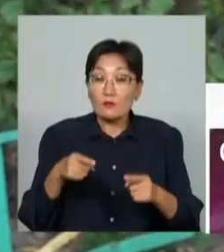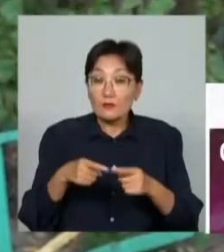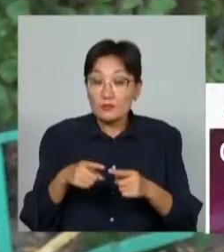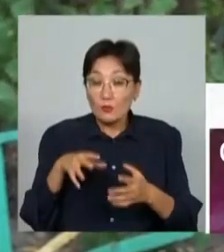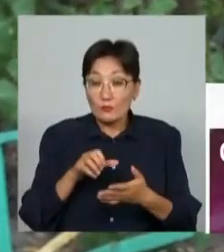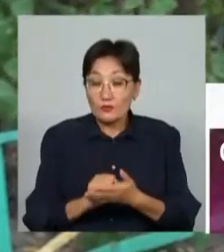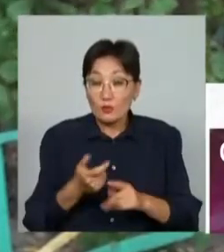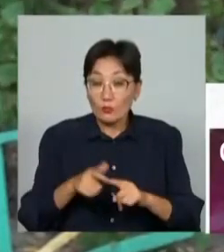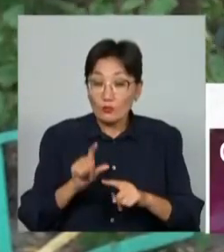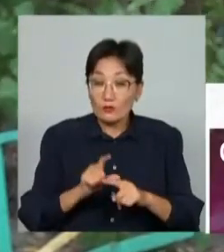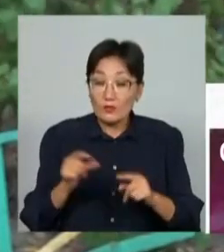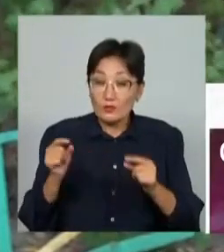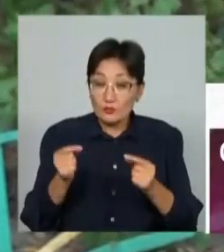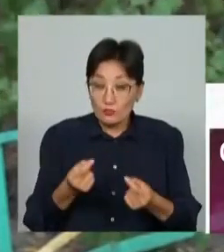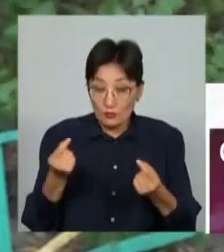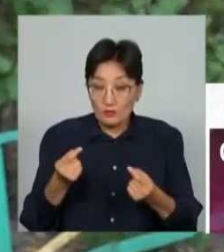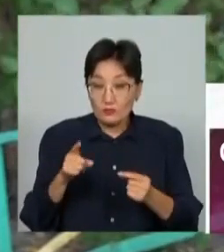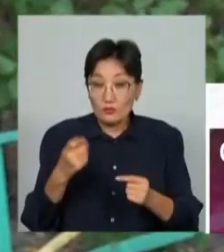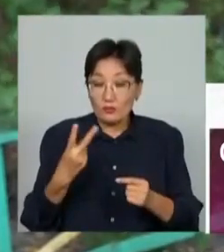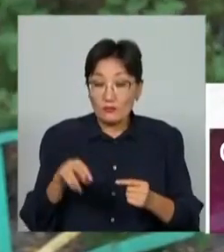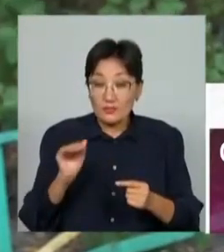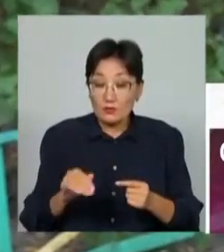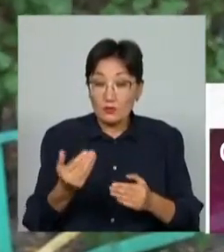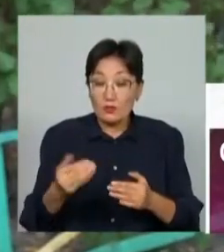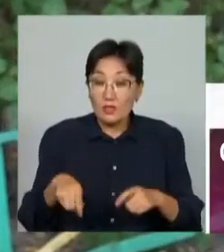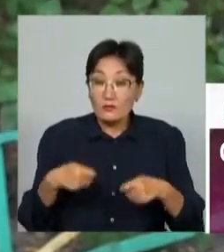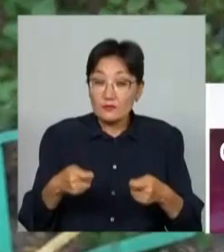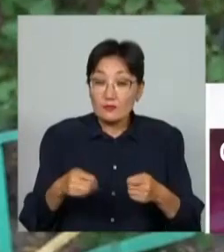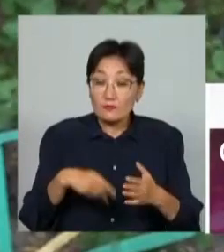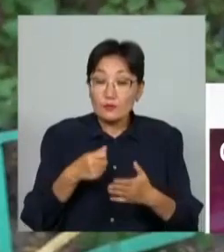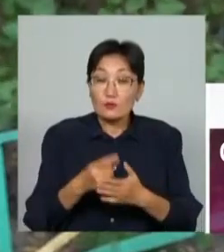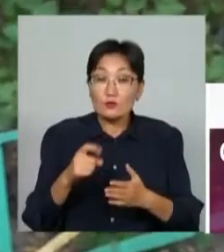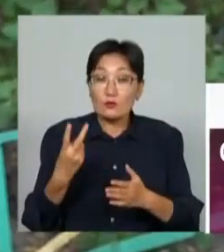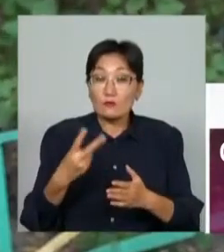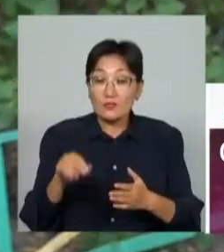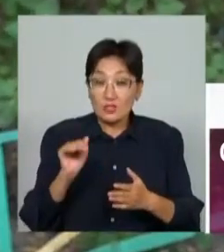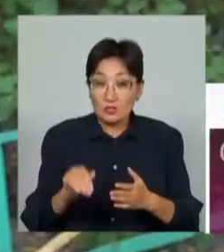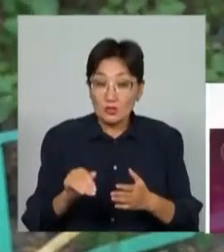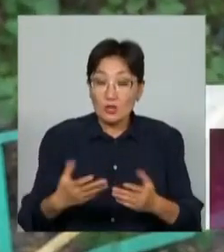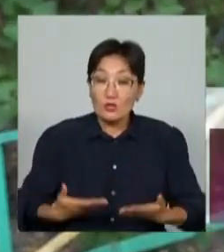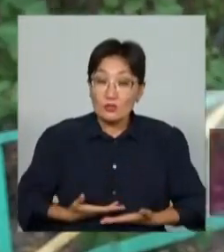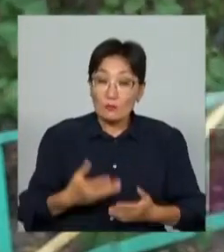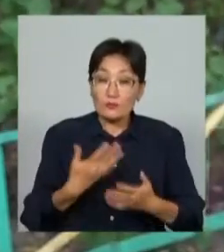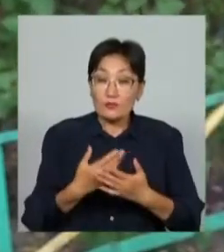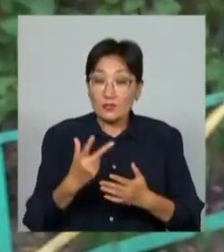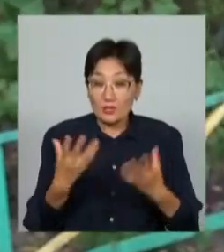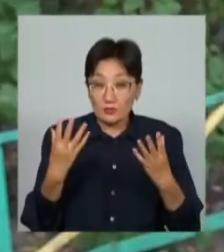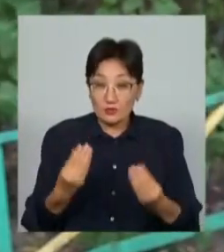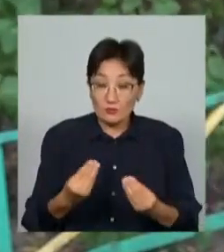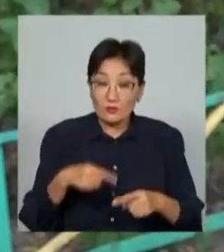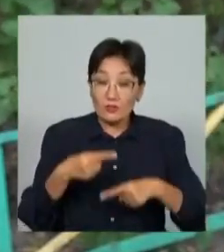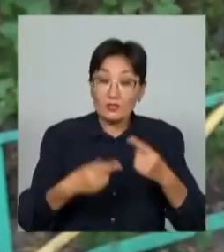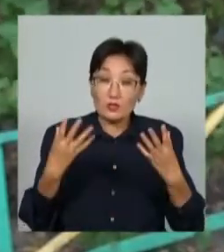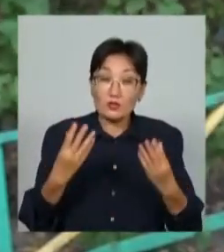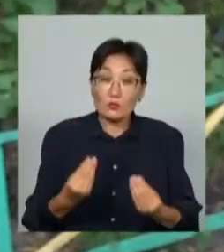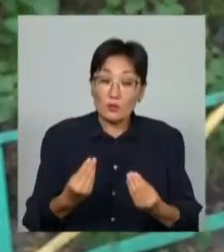квартиру, очень она дешево стоит, к примеру, 120 тысяч, и вам ее сдают, вы платите 120 тысяч, живете там примерно 3 дня, на следующий